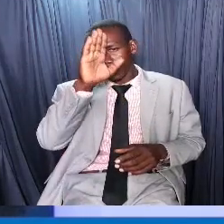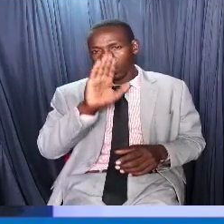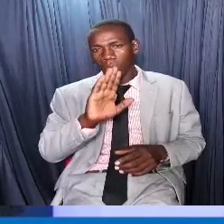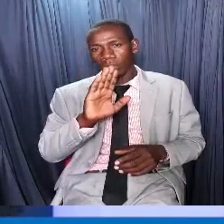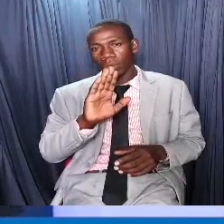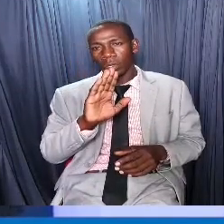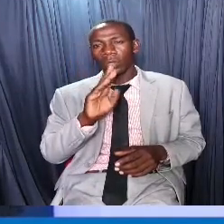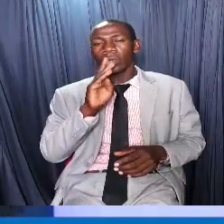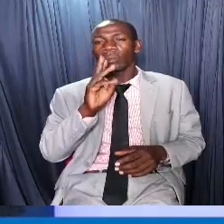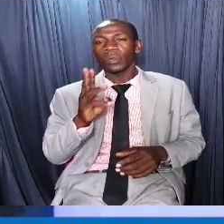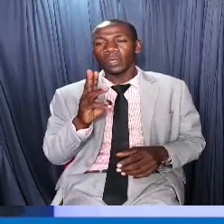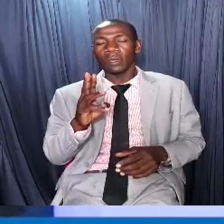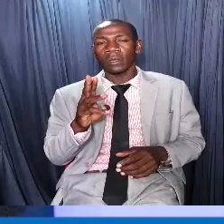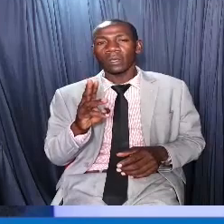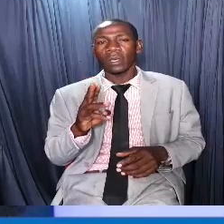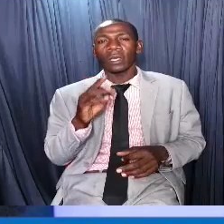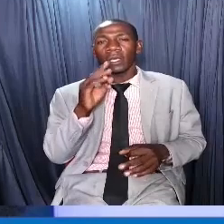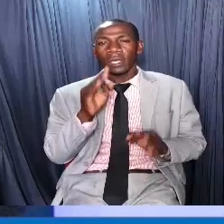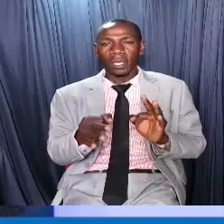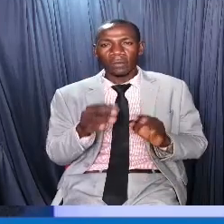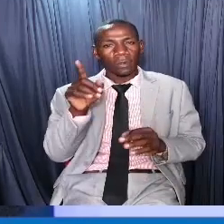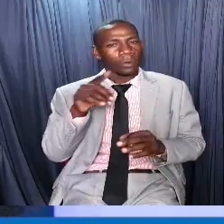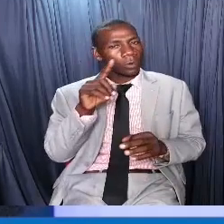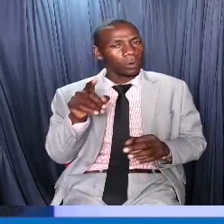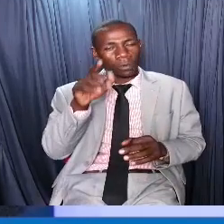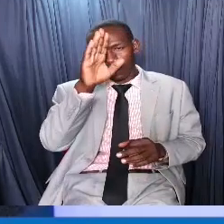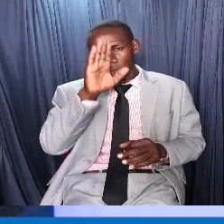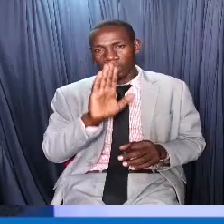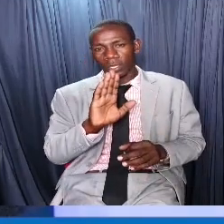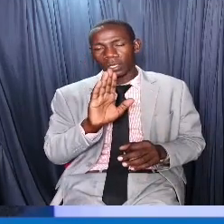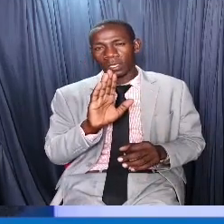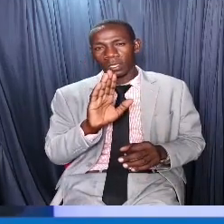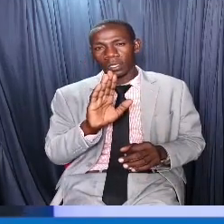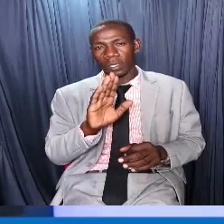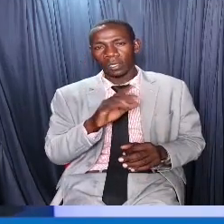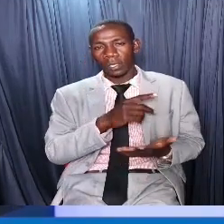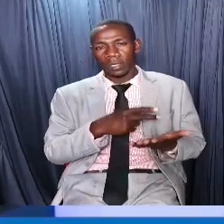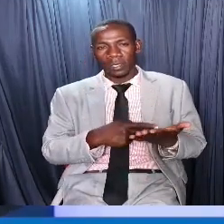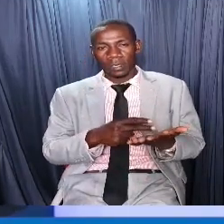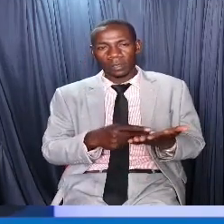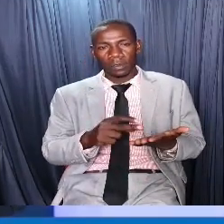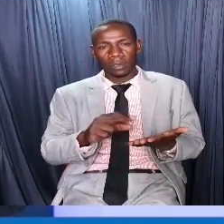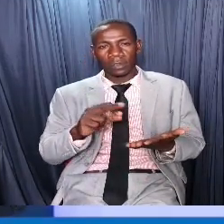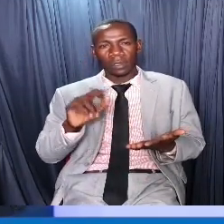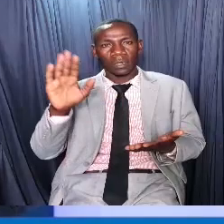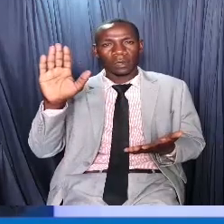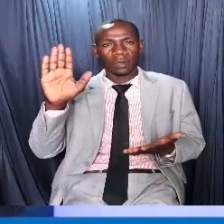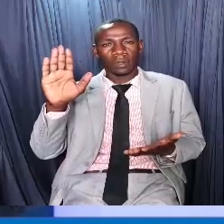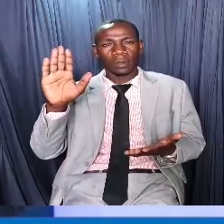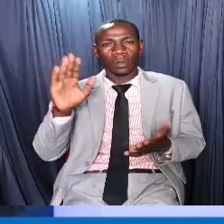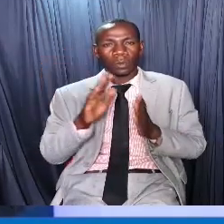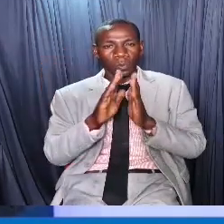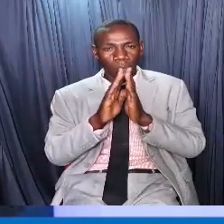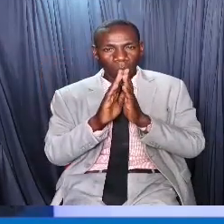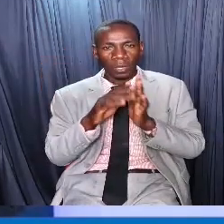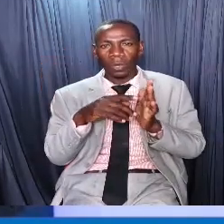Adamu utasamehe. The son of man you shall forgive. Je, ukimkosa Mungu? What if you wrong him God? Na roho wake wa. And his spirit. Utamuomba